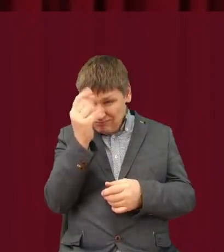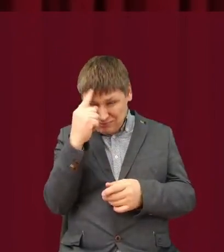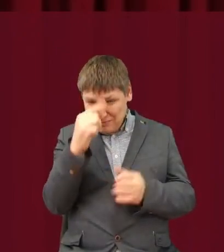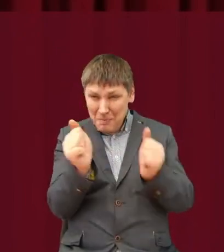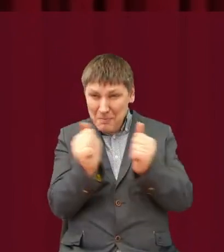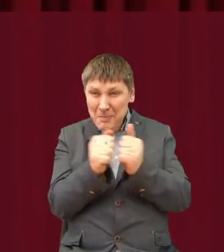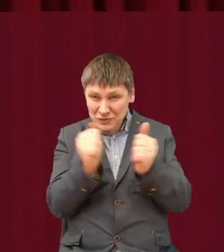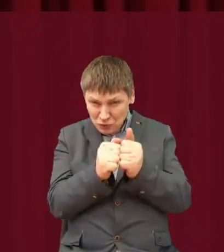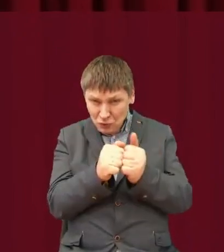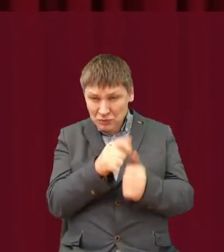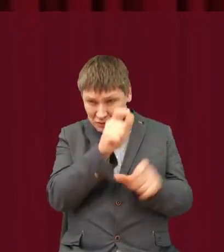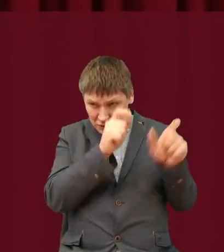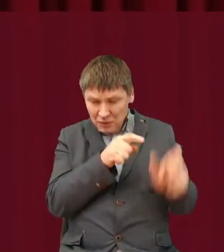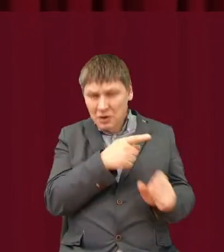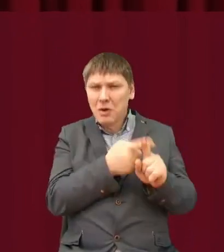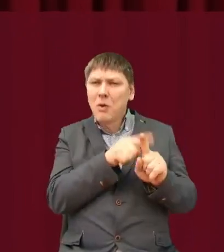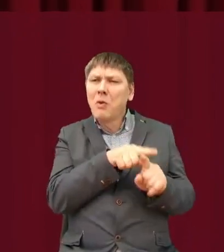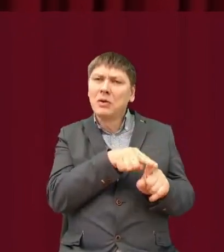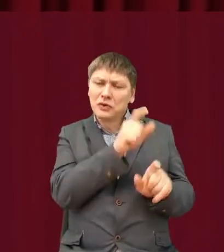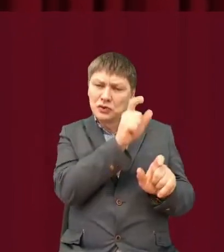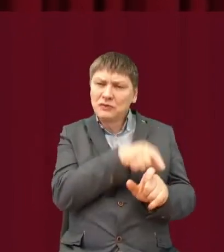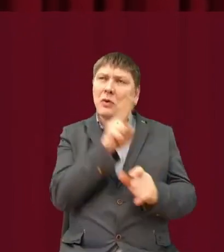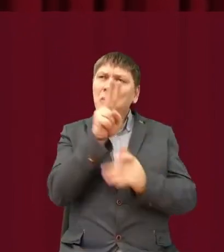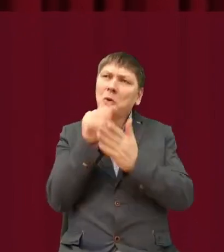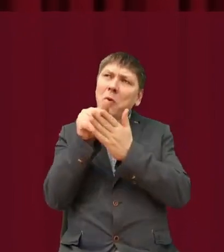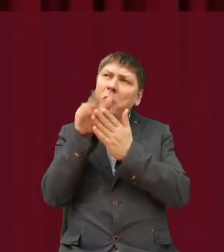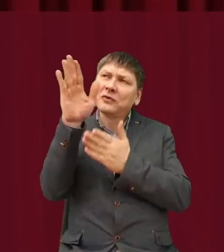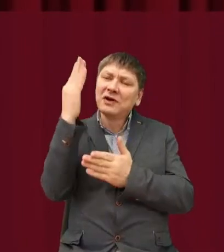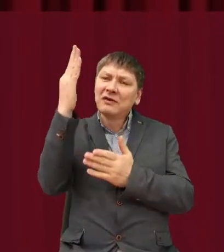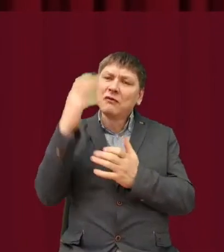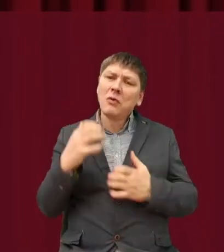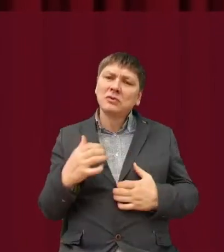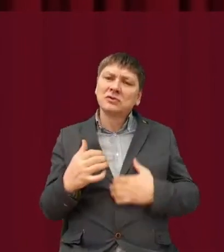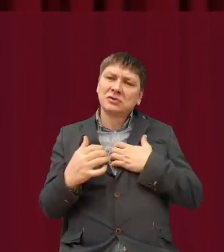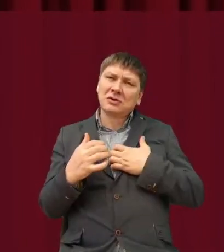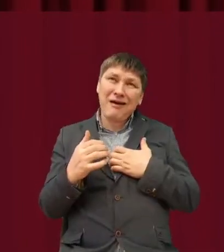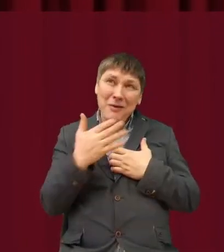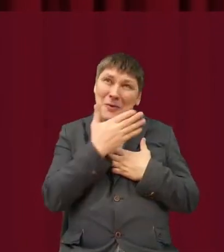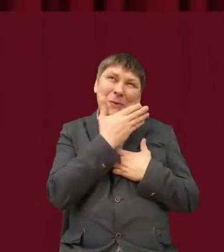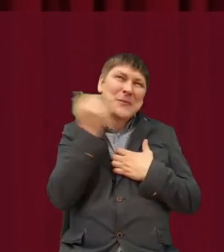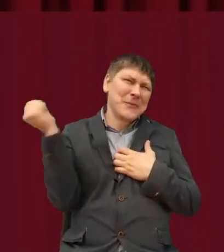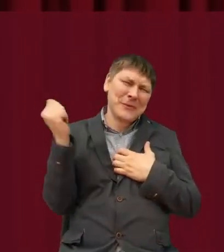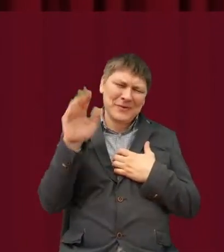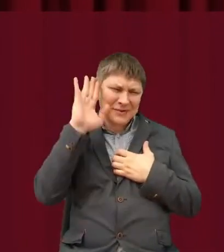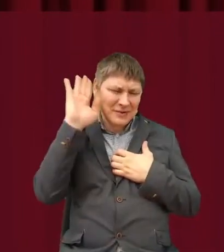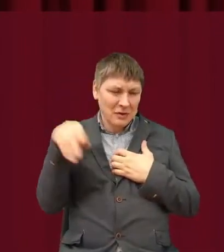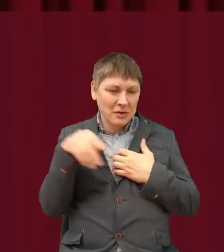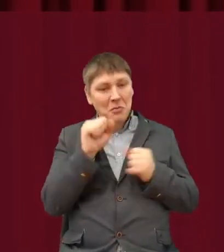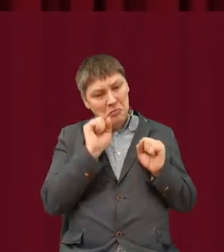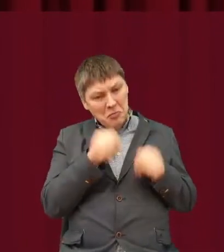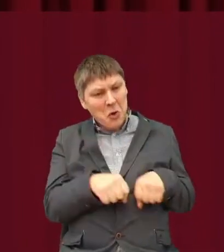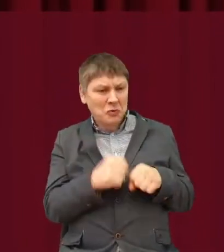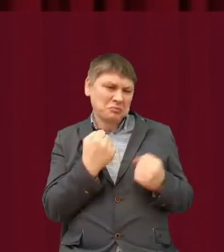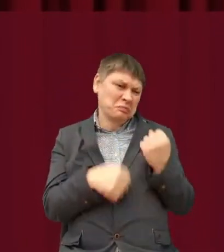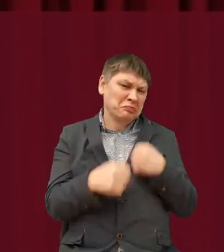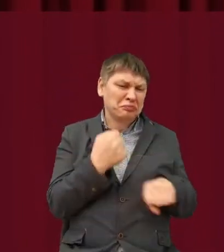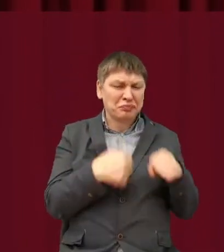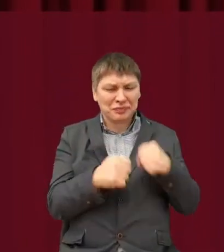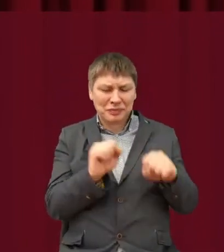отвергающий Божий страх мыслящий поступающие так как будто он может безнаказанно